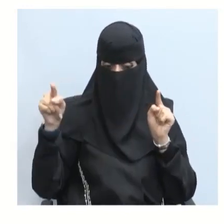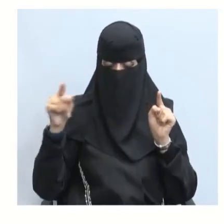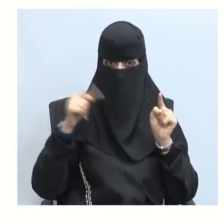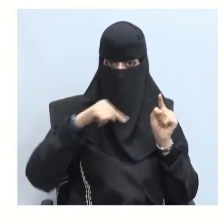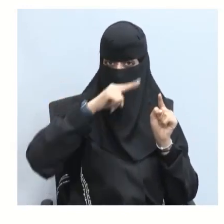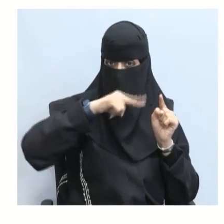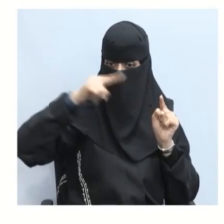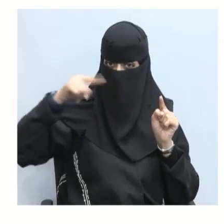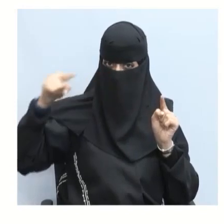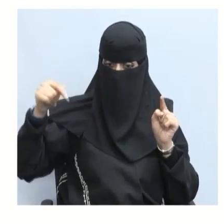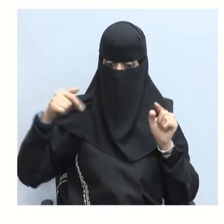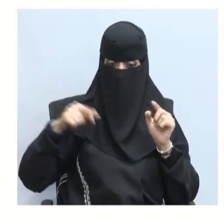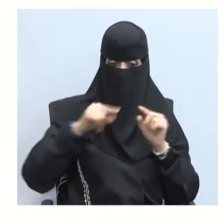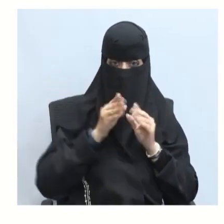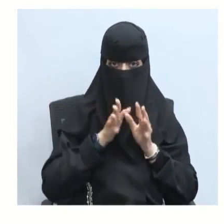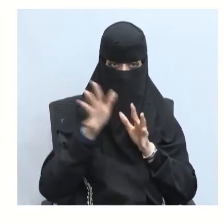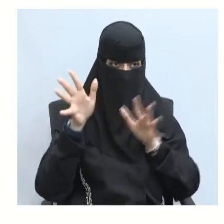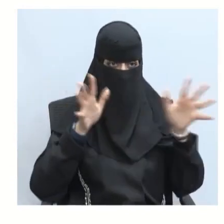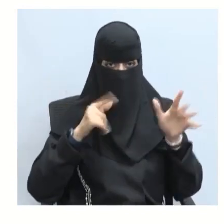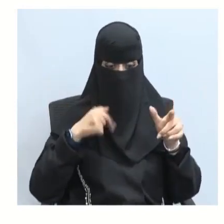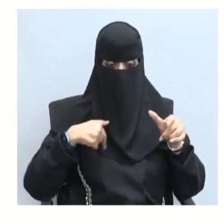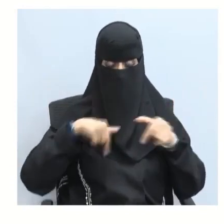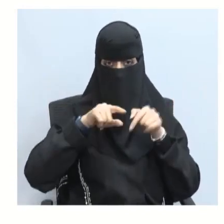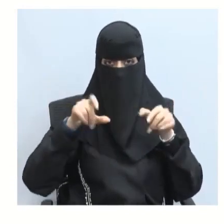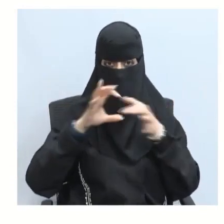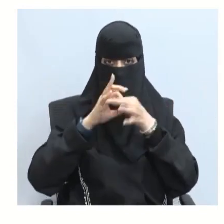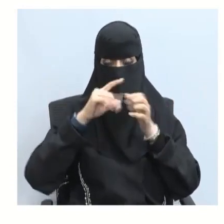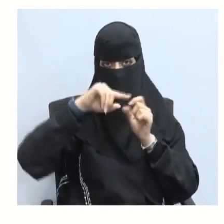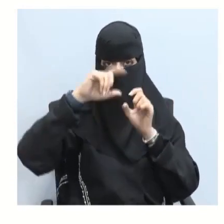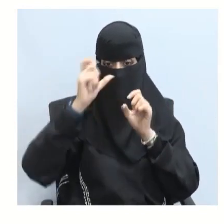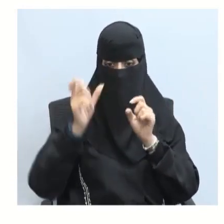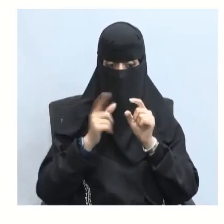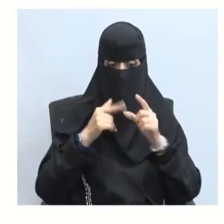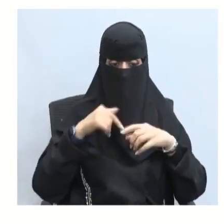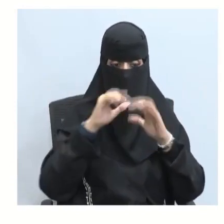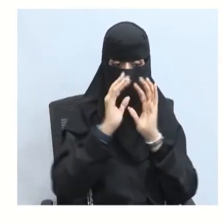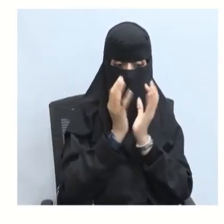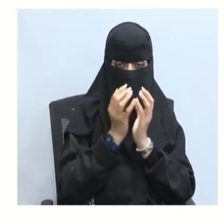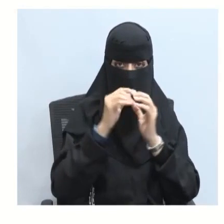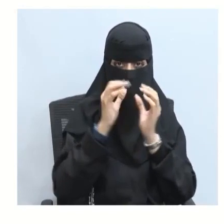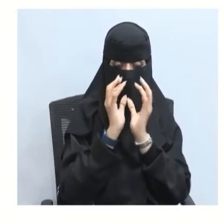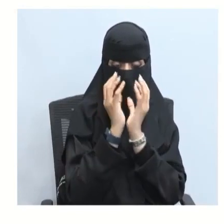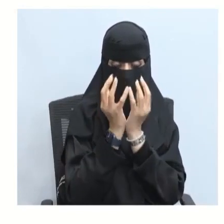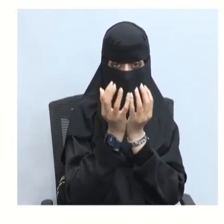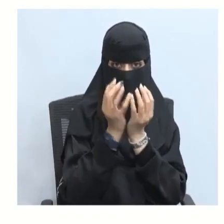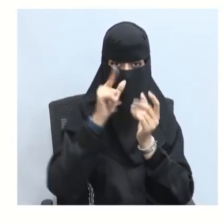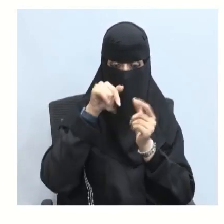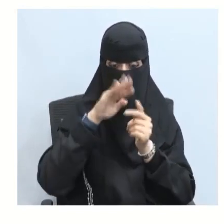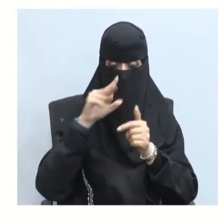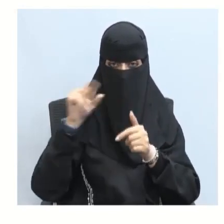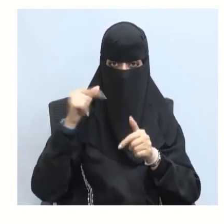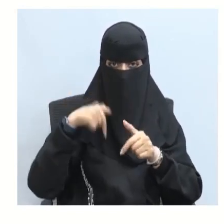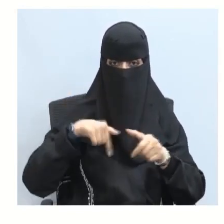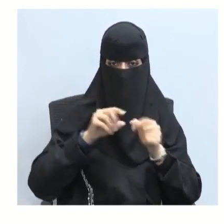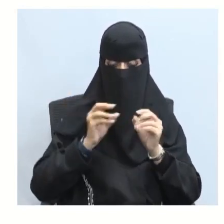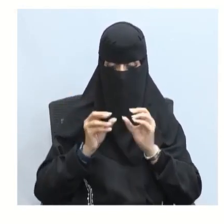تراكيب حلقيه او تراكيب شبيهه باقفاص العصافير اذا بامكانها ان ترسم بهذه الطريقه كل